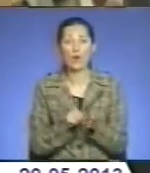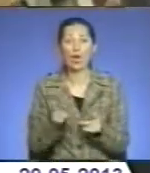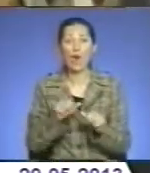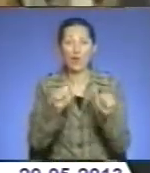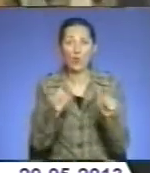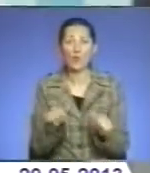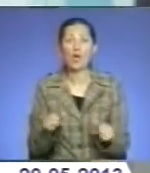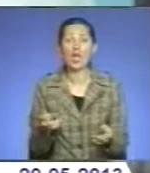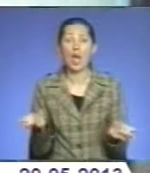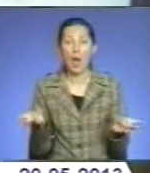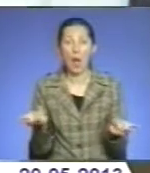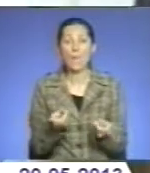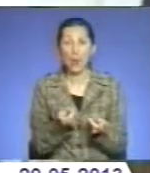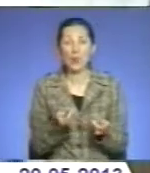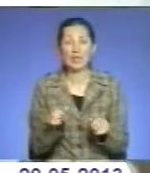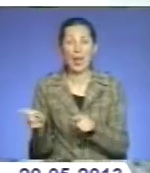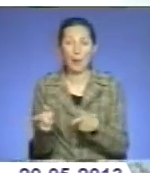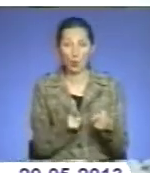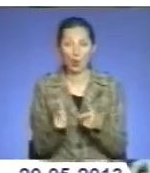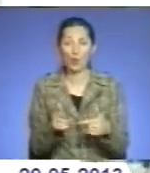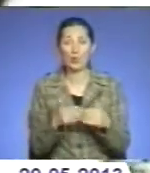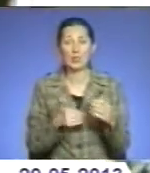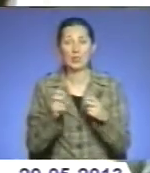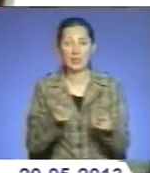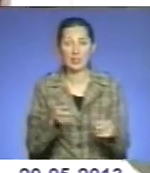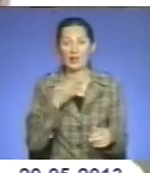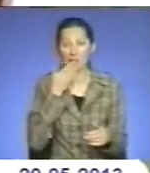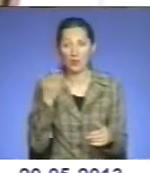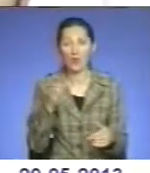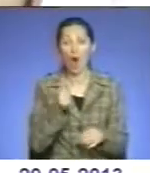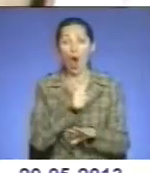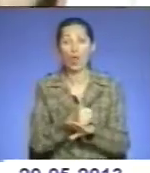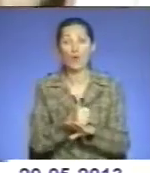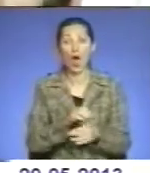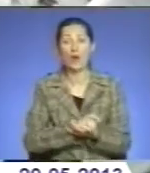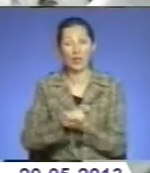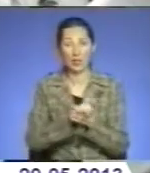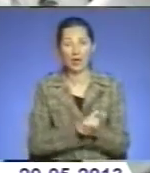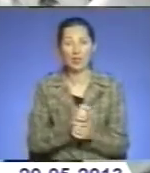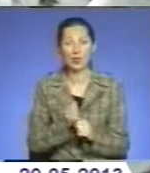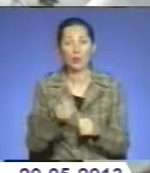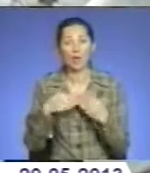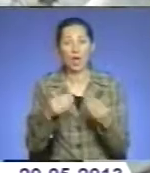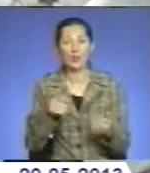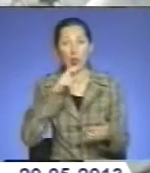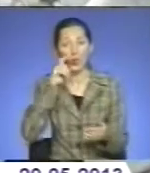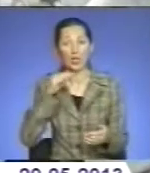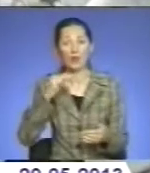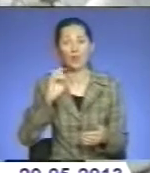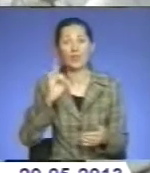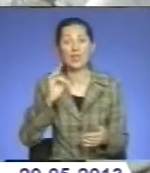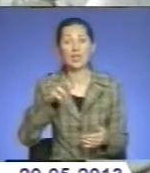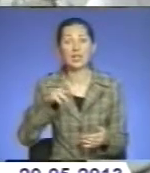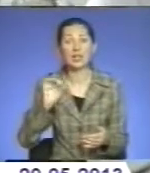підготовку спеціалістів. Про це заявив голова Федерації роботодавців України Дмитро Фірташ під час зустрічі з підприємцями